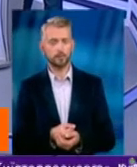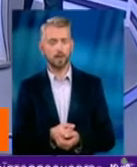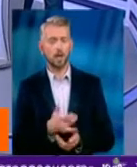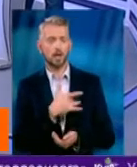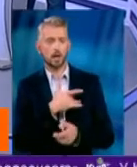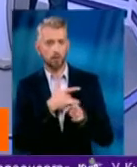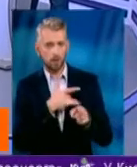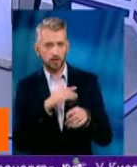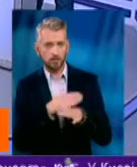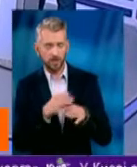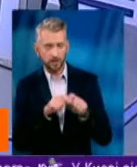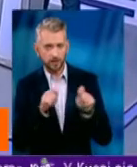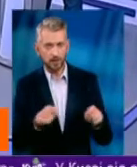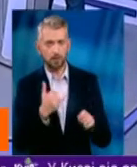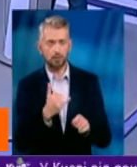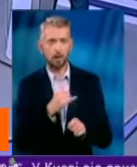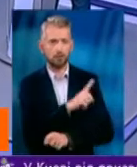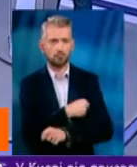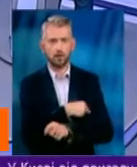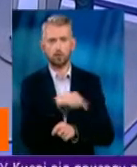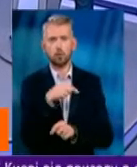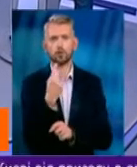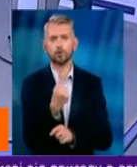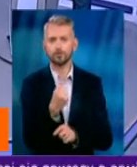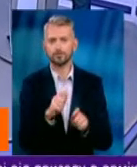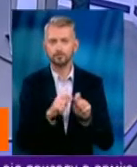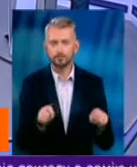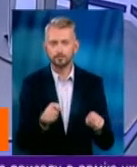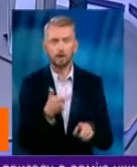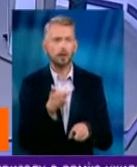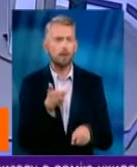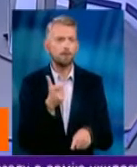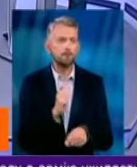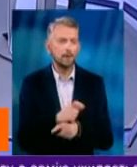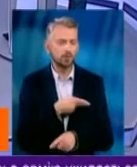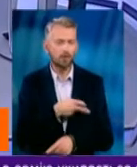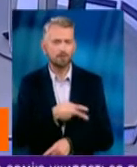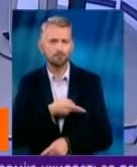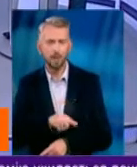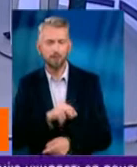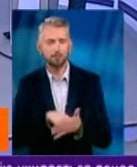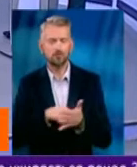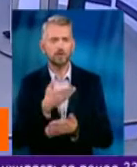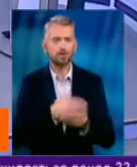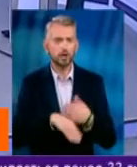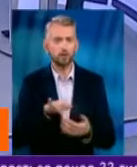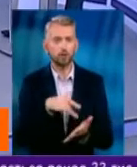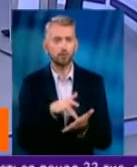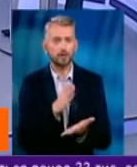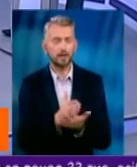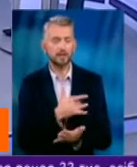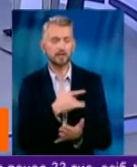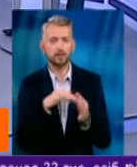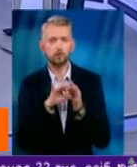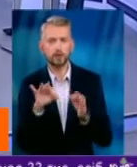Кардіологічне відділення відкрили. Тепер перші лікарні. Найбільша смертність на сьогоднішній день і причиною інвалідності в місті є